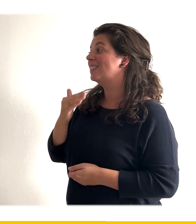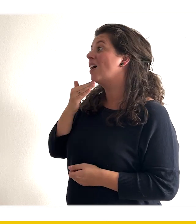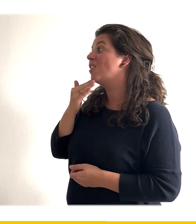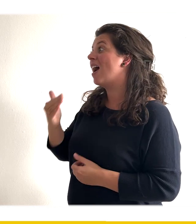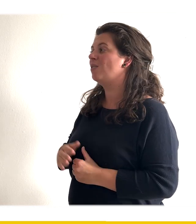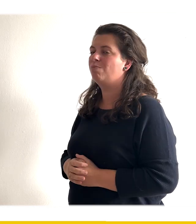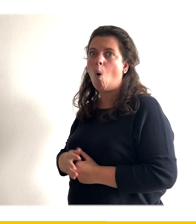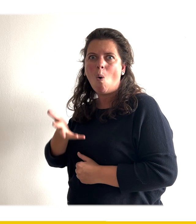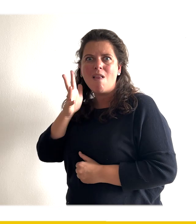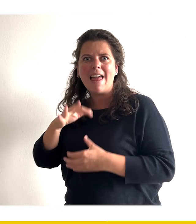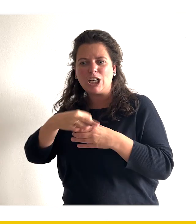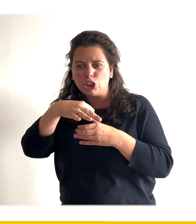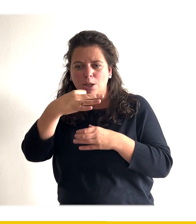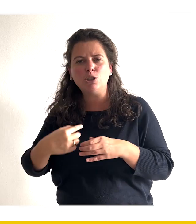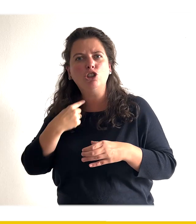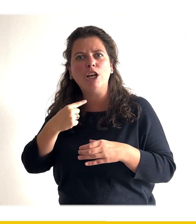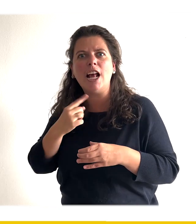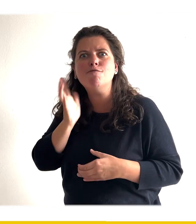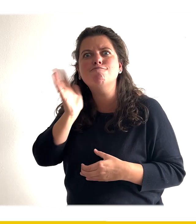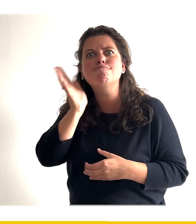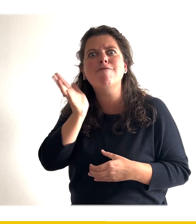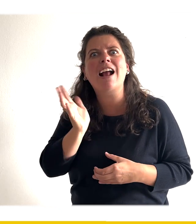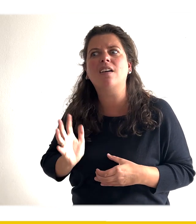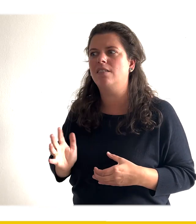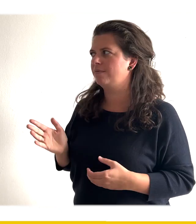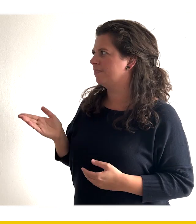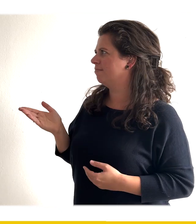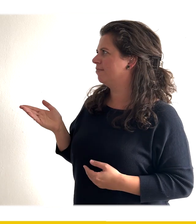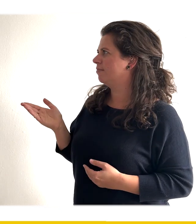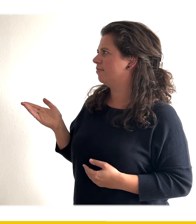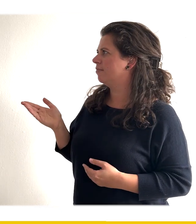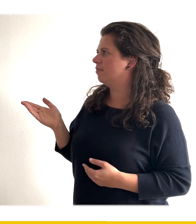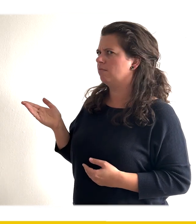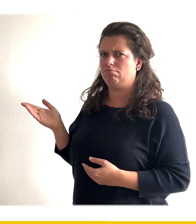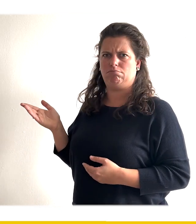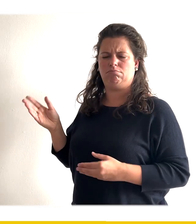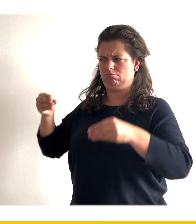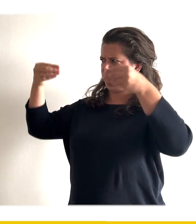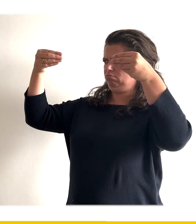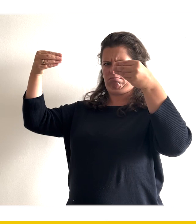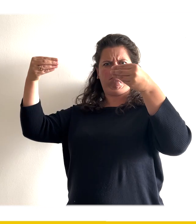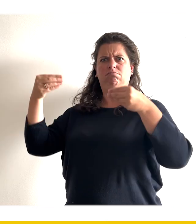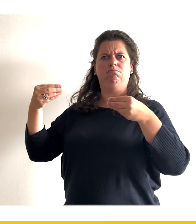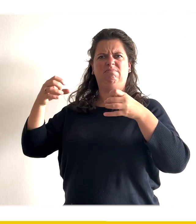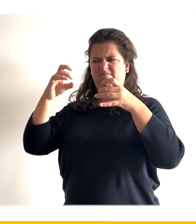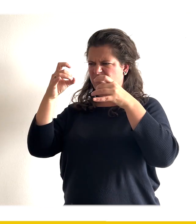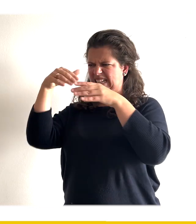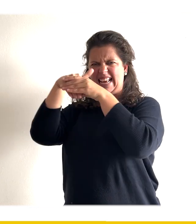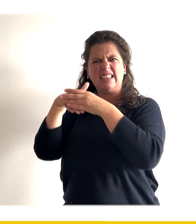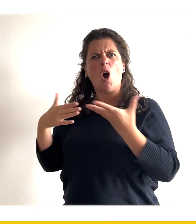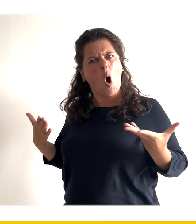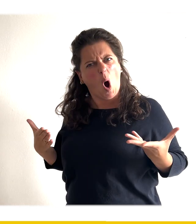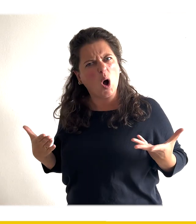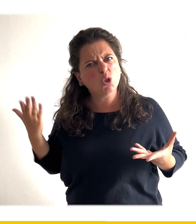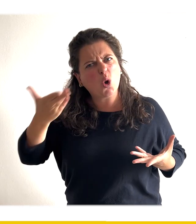weer nieuwe chips. Ik heb ook wel zin in, zeg. Lekker. Er zit helemaal niks meer in. Hoi, Sophie,